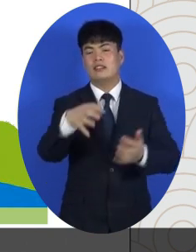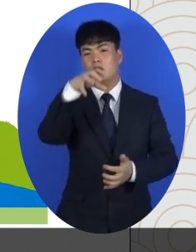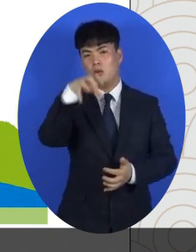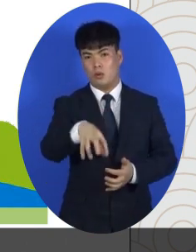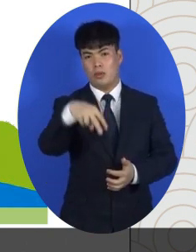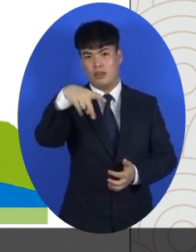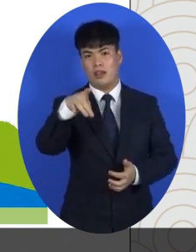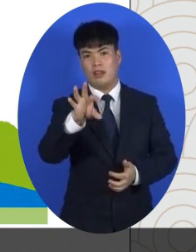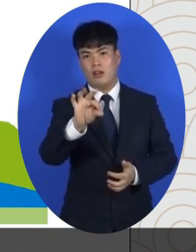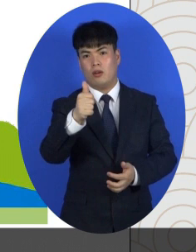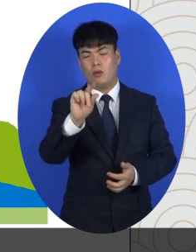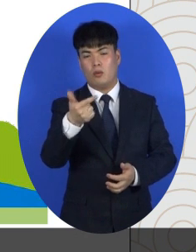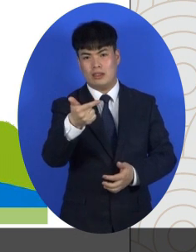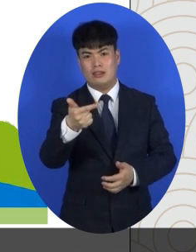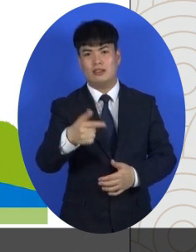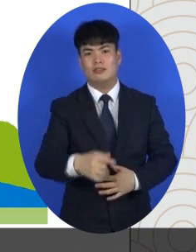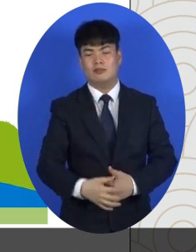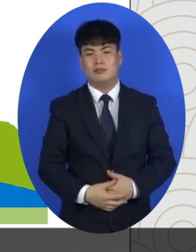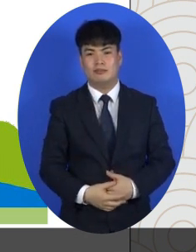천안시 서북구 성만읍입니다.